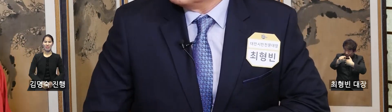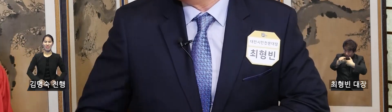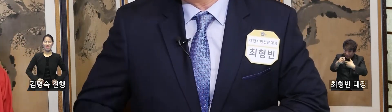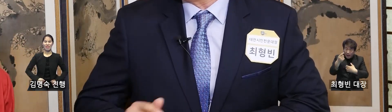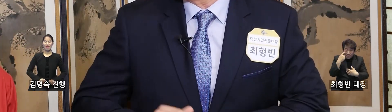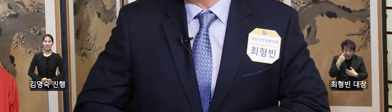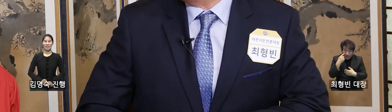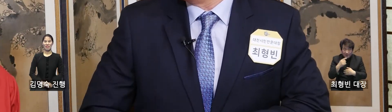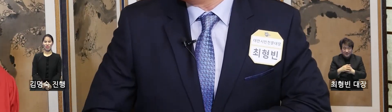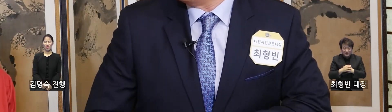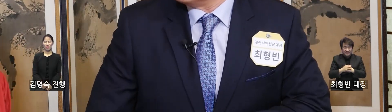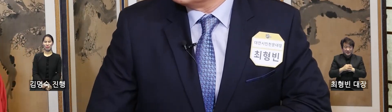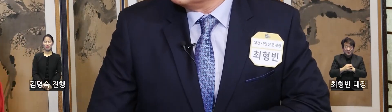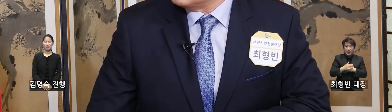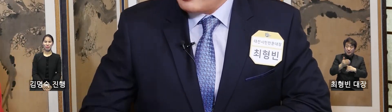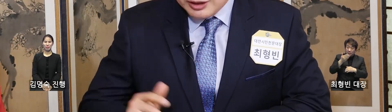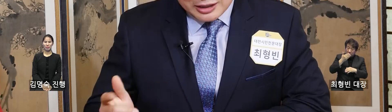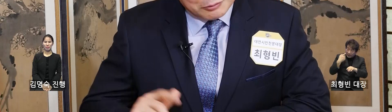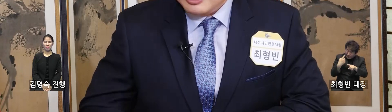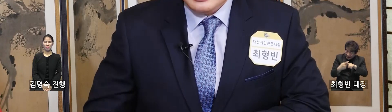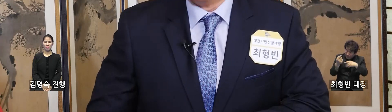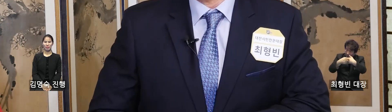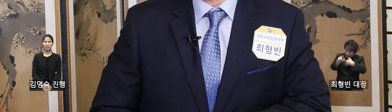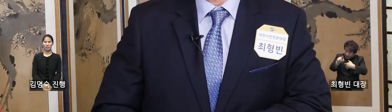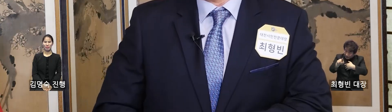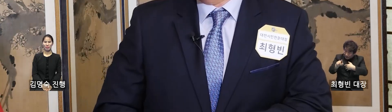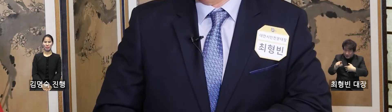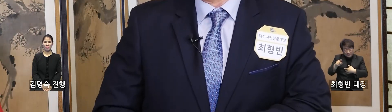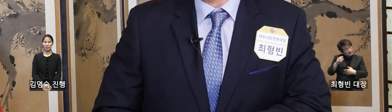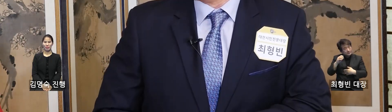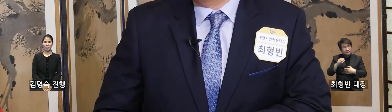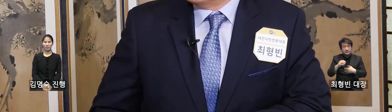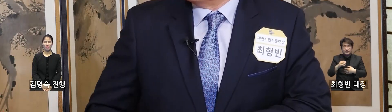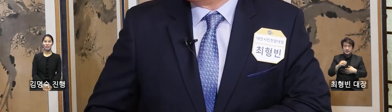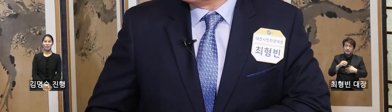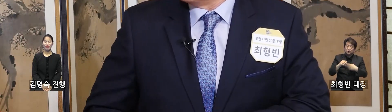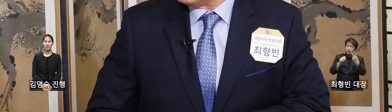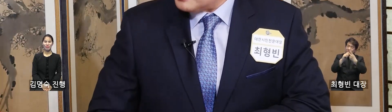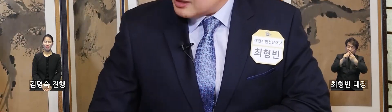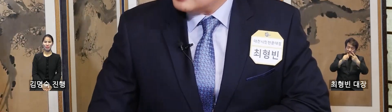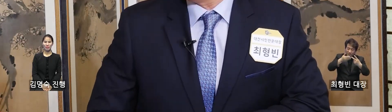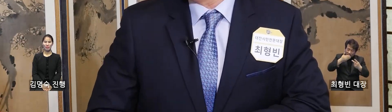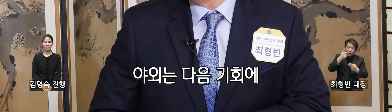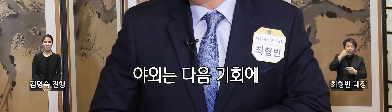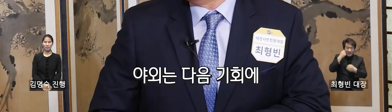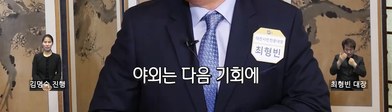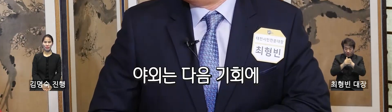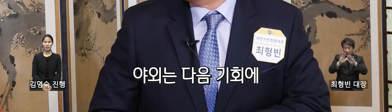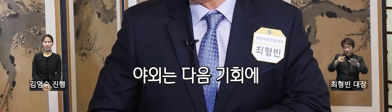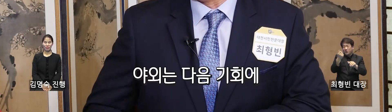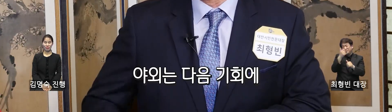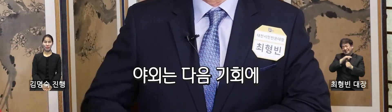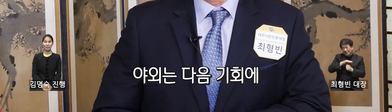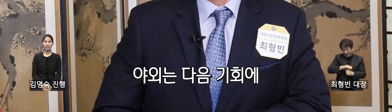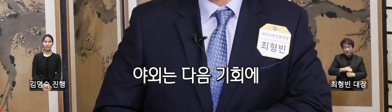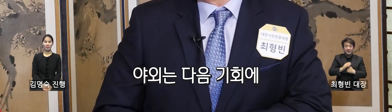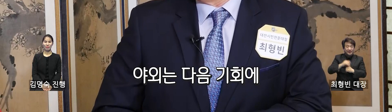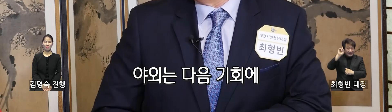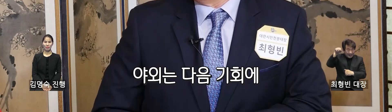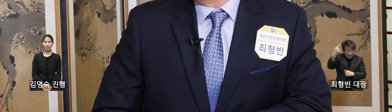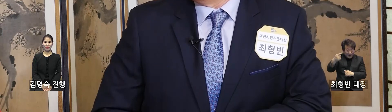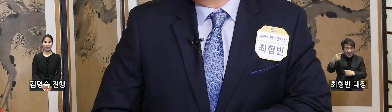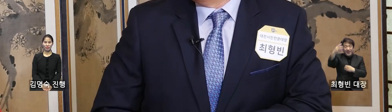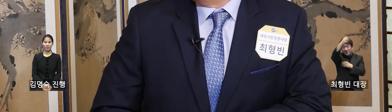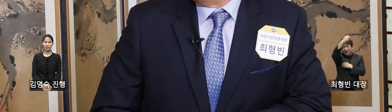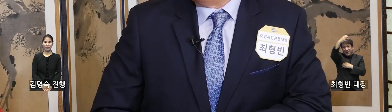근데 같아요 밥먹다 약할 나 이런 음식은 뭐 거니까요 오늘은 잠깐 참으시고 요금 다음의 제 천문대